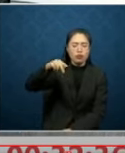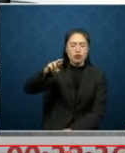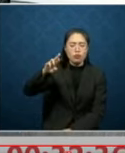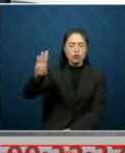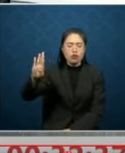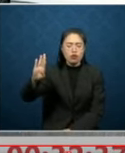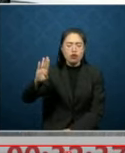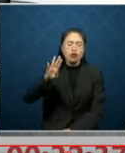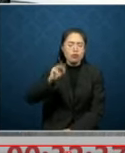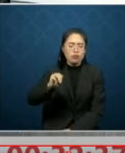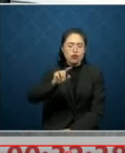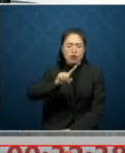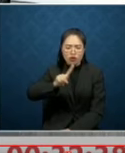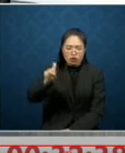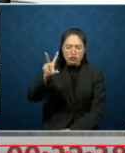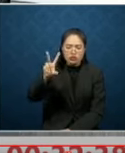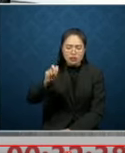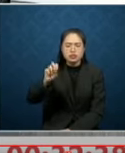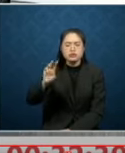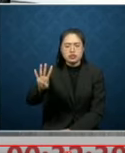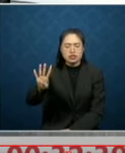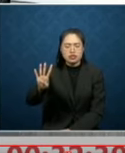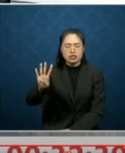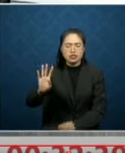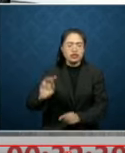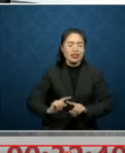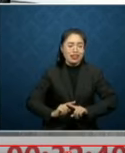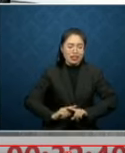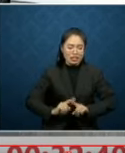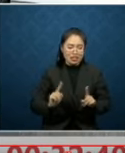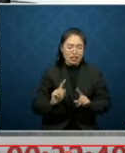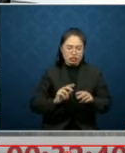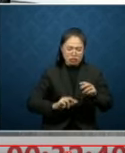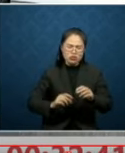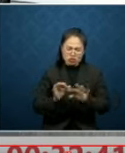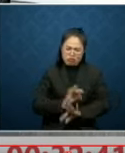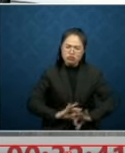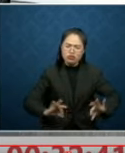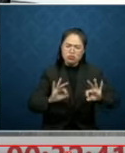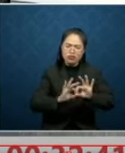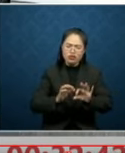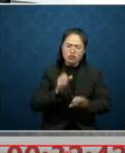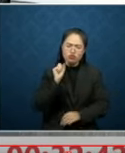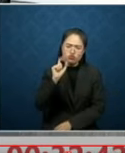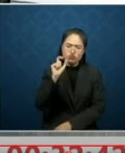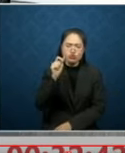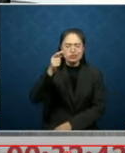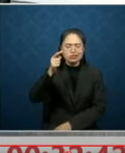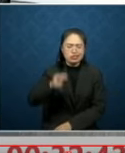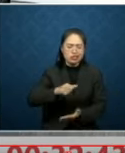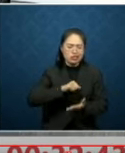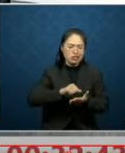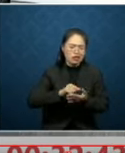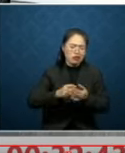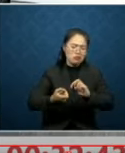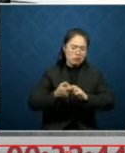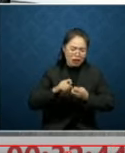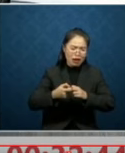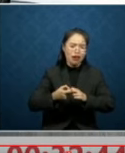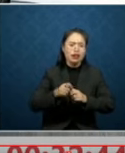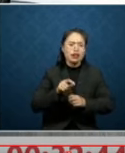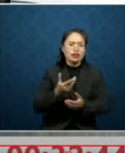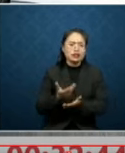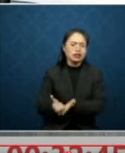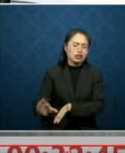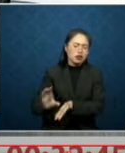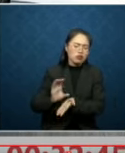า134แต่เฉพาะที่มีความจำเป็นเร่งด่วนต่อเนื่องเพื่อแก้ไขปัญหาวิกฤตโดยไม่อาจตั้งงบประมาณร